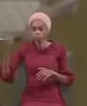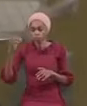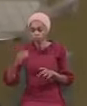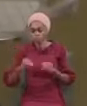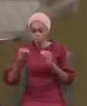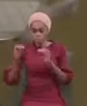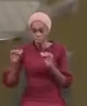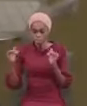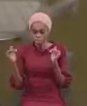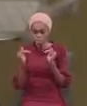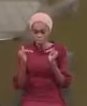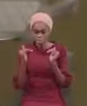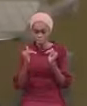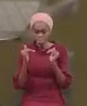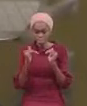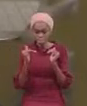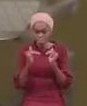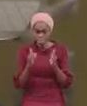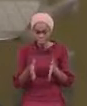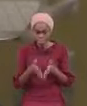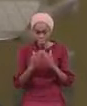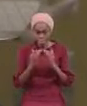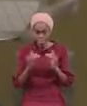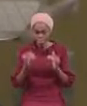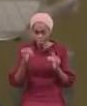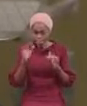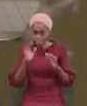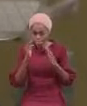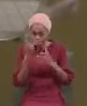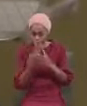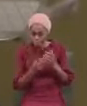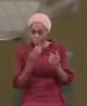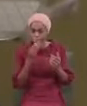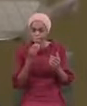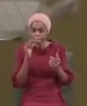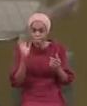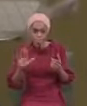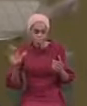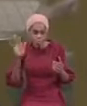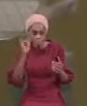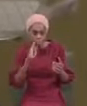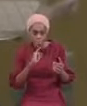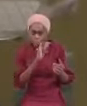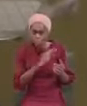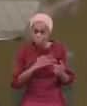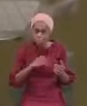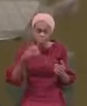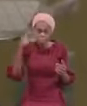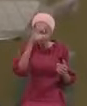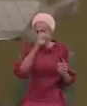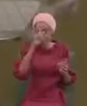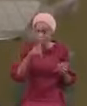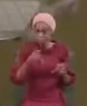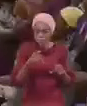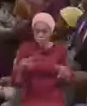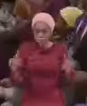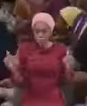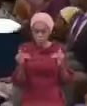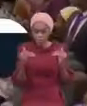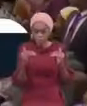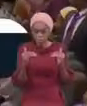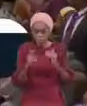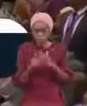lire non c là Dieu a dit que une seule loi une même loi est si une m là qu'est-ceil peut qu'est-ce qu'on peut